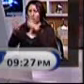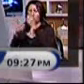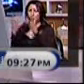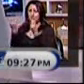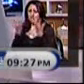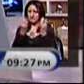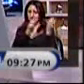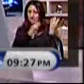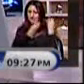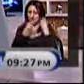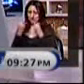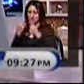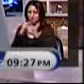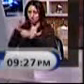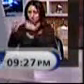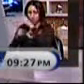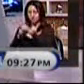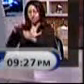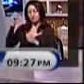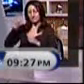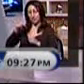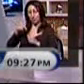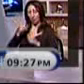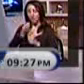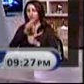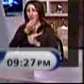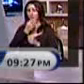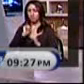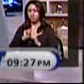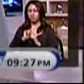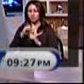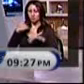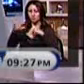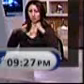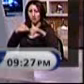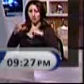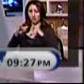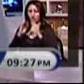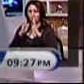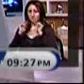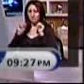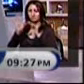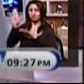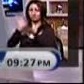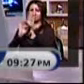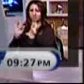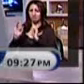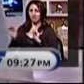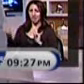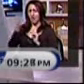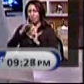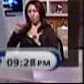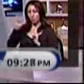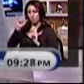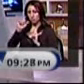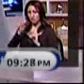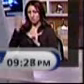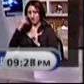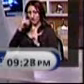الجامعة، انا من ايام انا كنت في الجامعة من ربع قرن واكتر، كان الحل الوحيد ان انت تمنع الاخوان انهم يكسبوا في انتخابات اتحاد